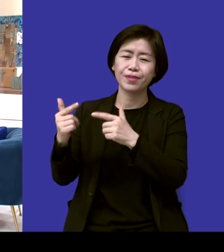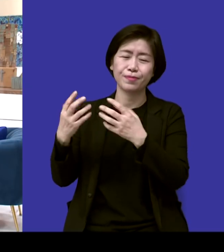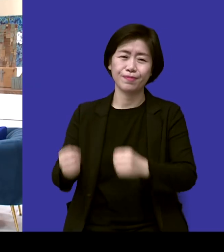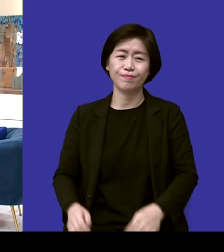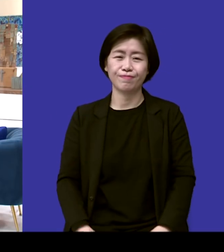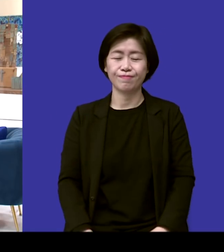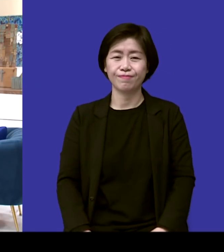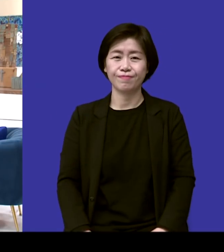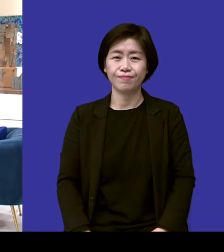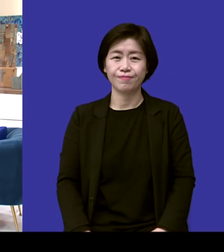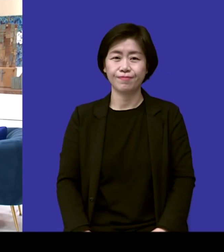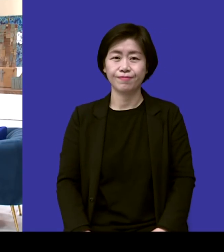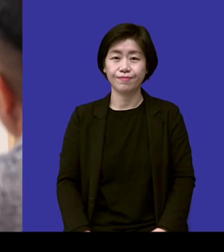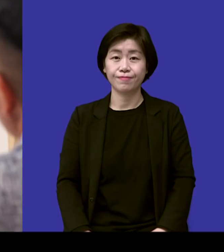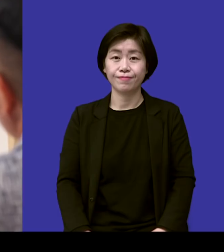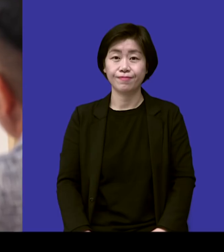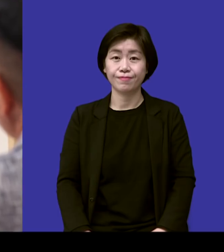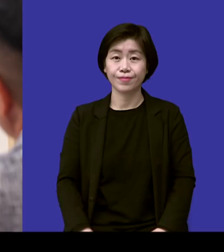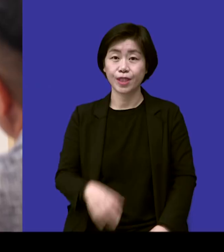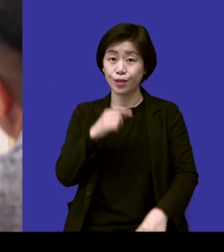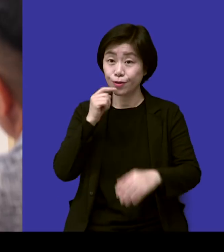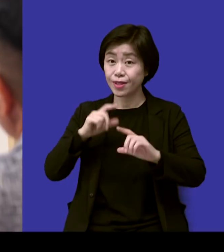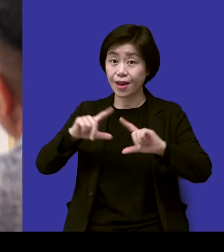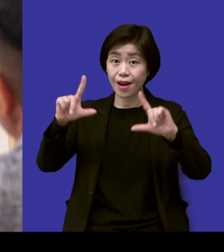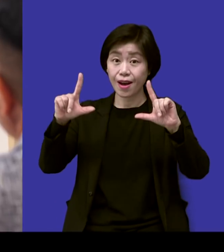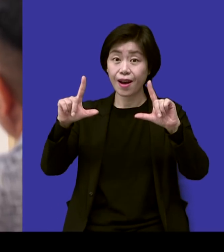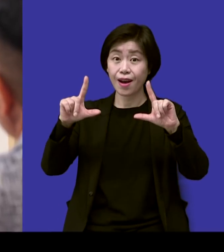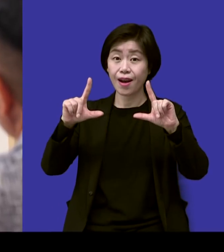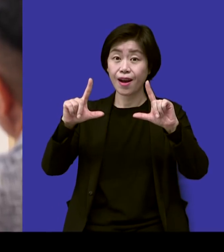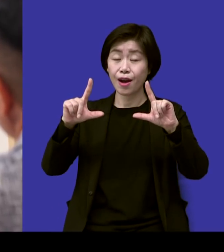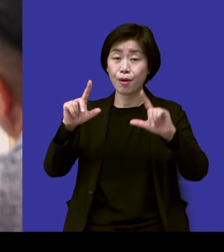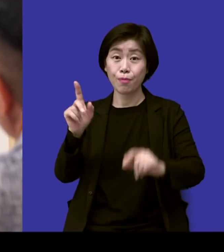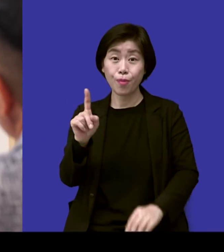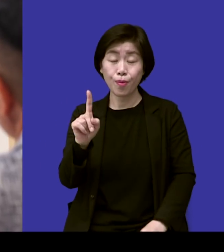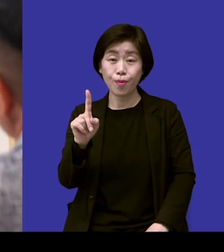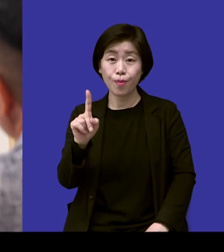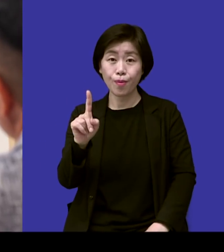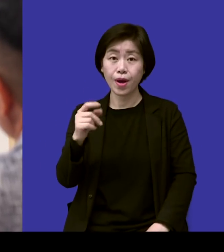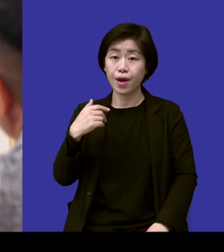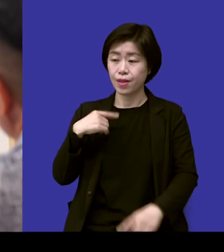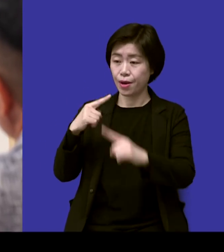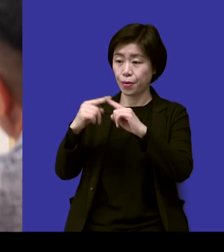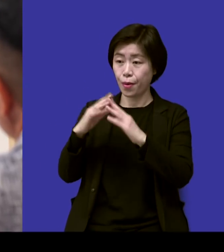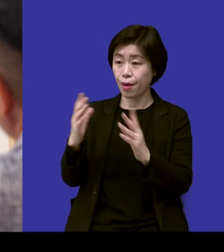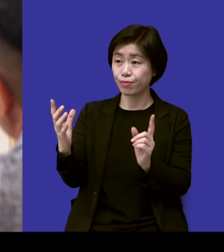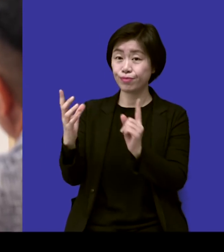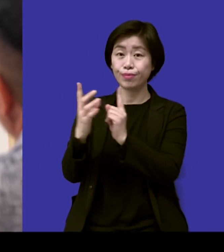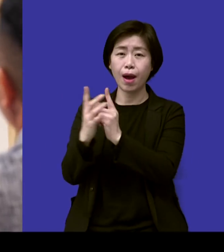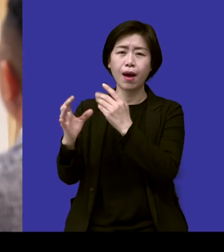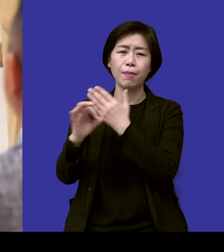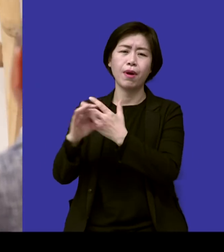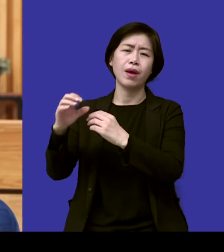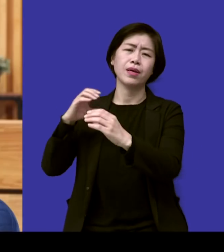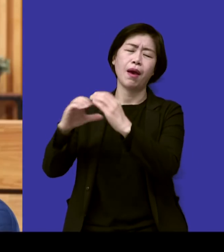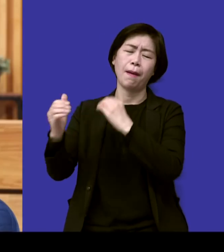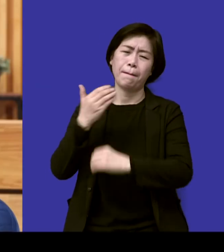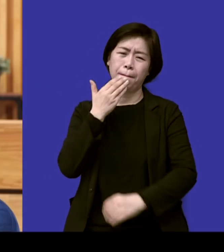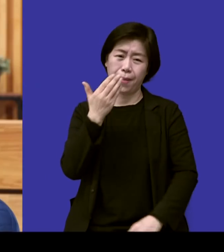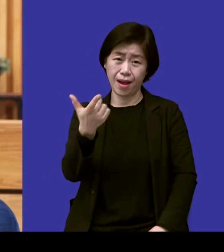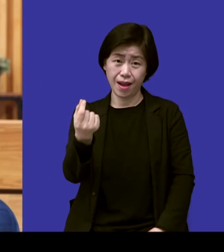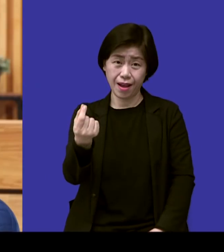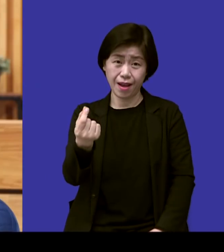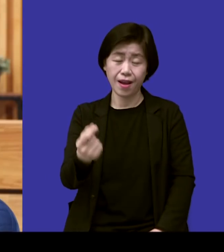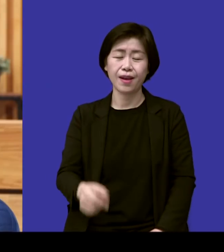되게 그날 주일만 유일하게 가야 대화할 수 있는 소통이 뭔가 그래요, 있었었는데